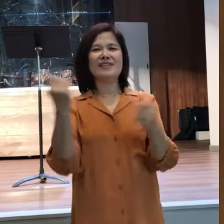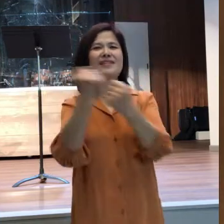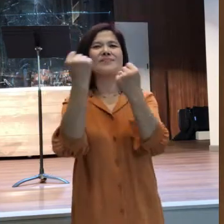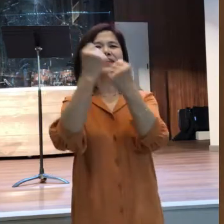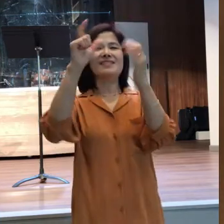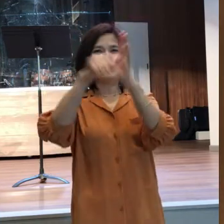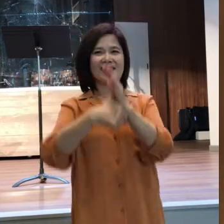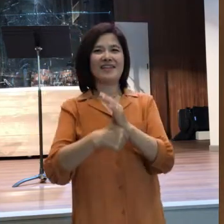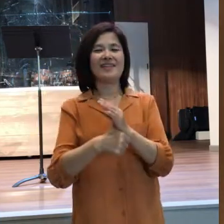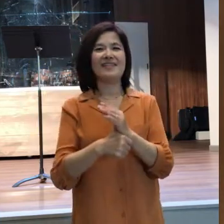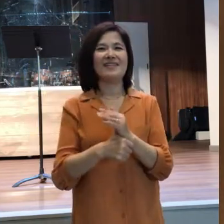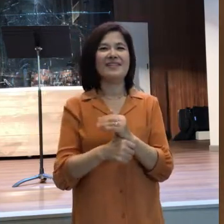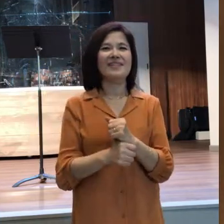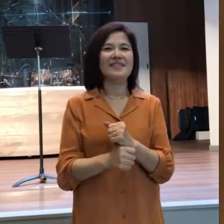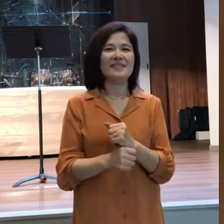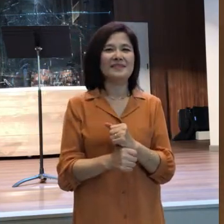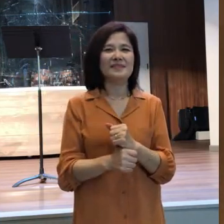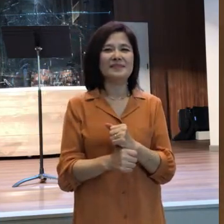때